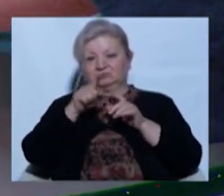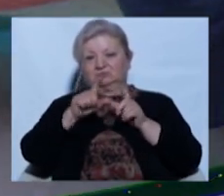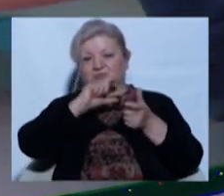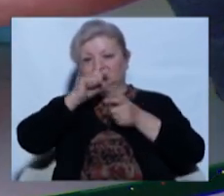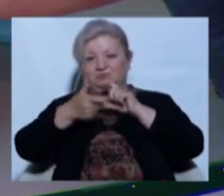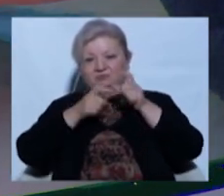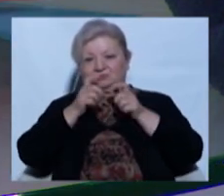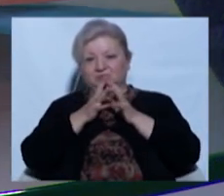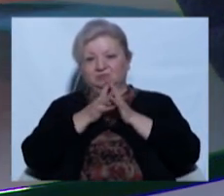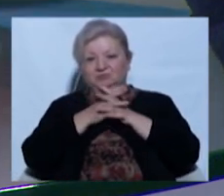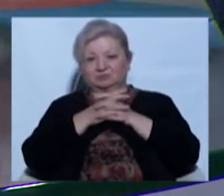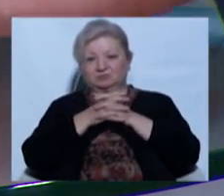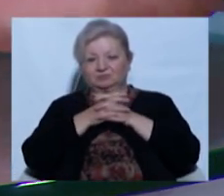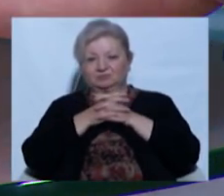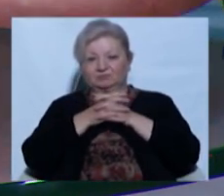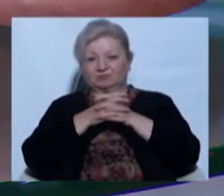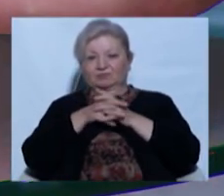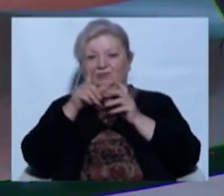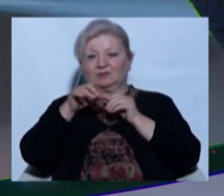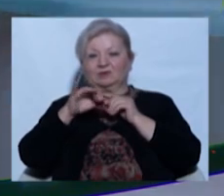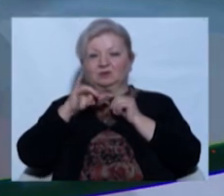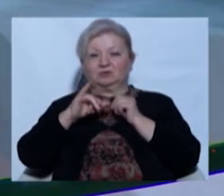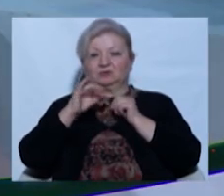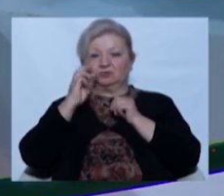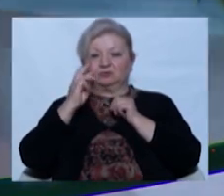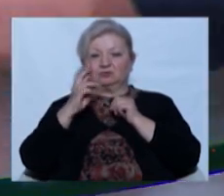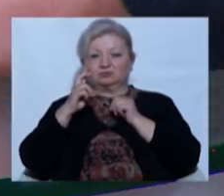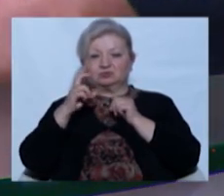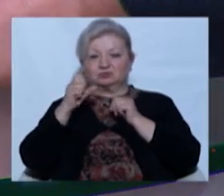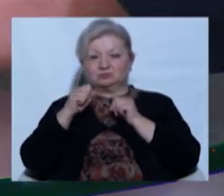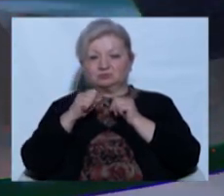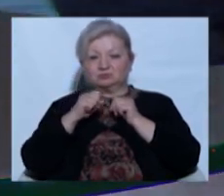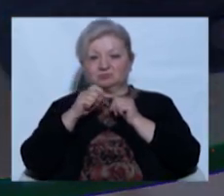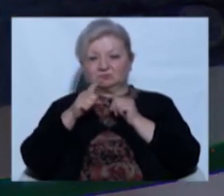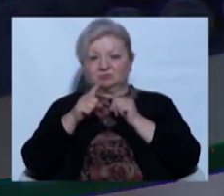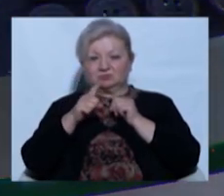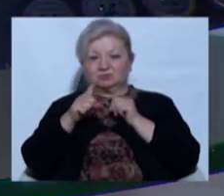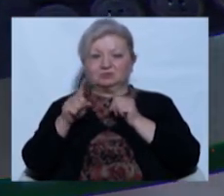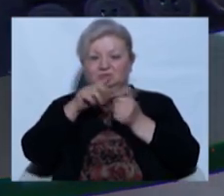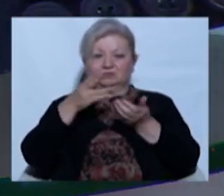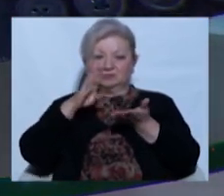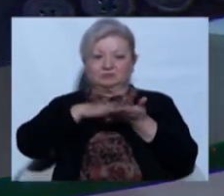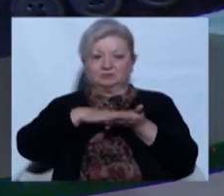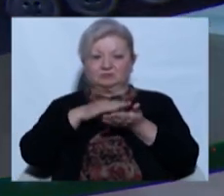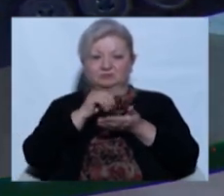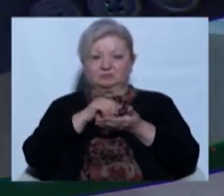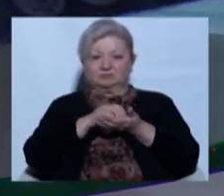მთა და უშბას მოკლედ ახლა დავაწებებ.